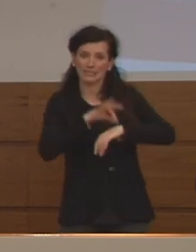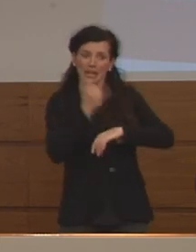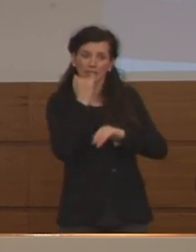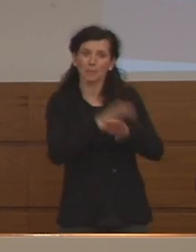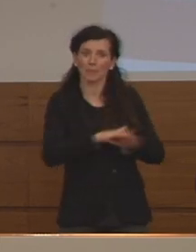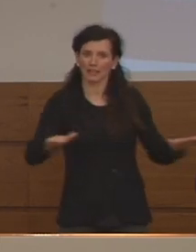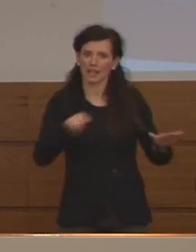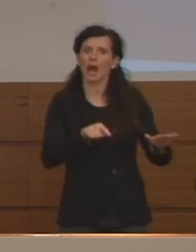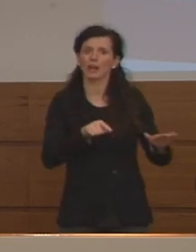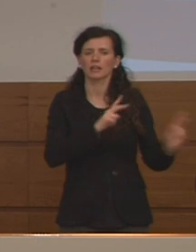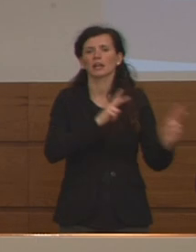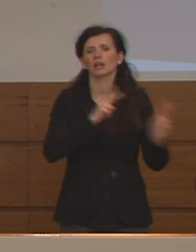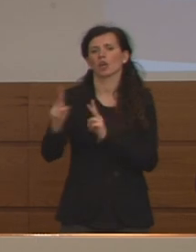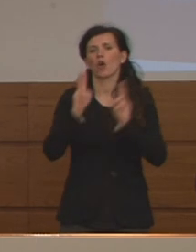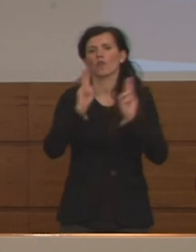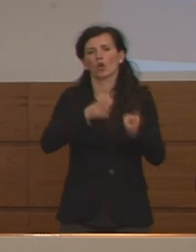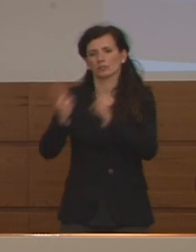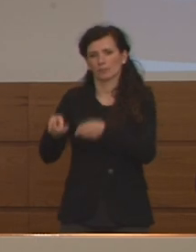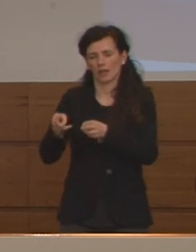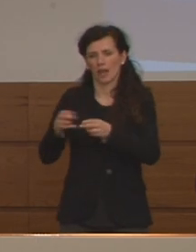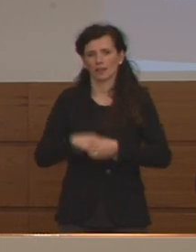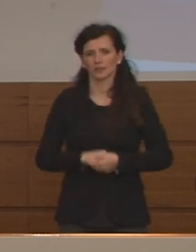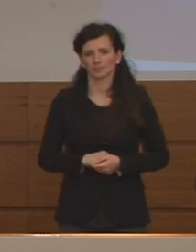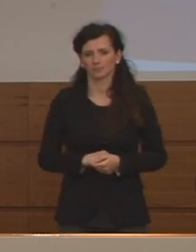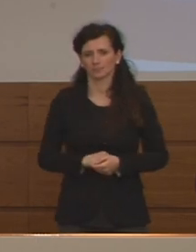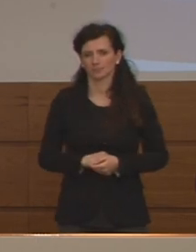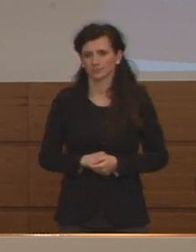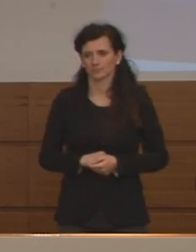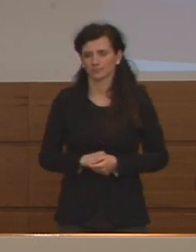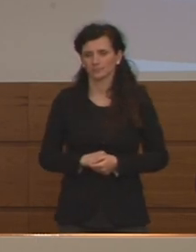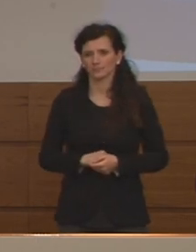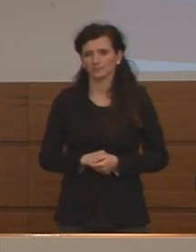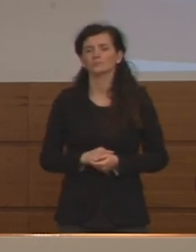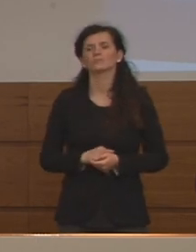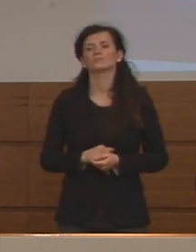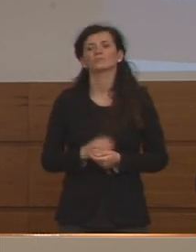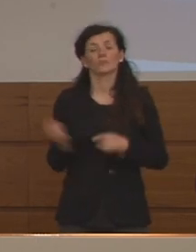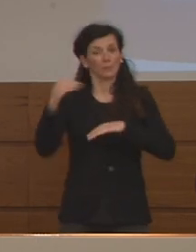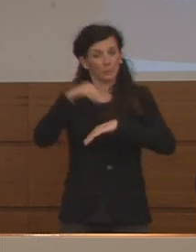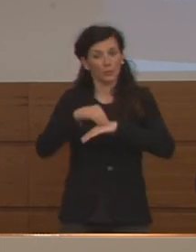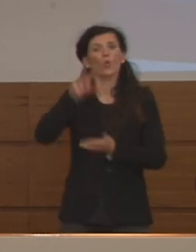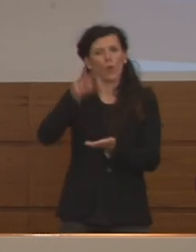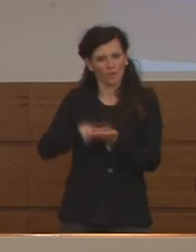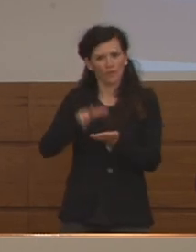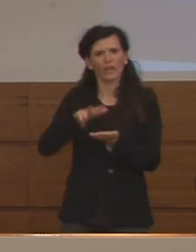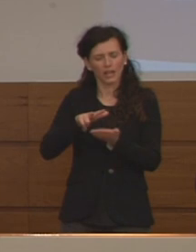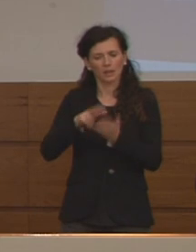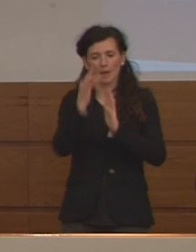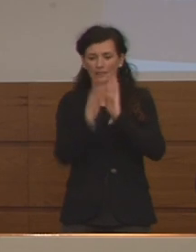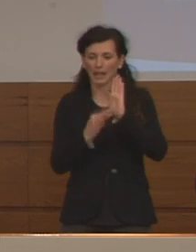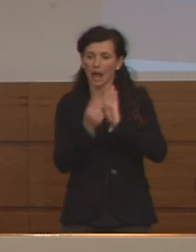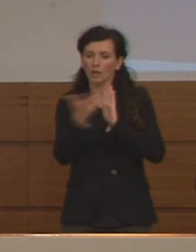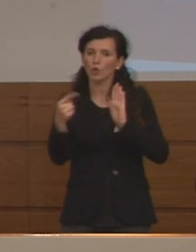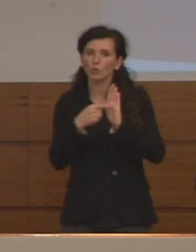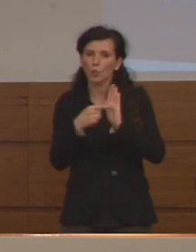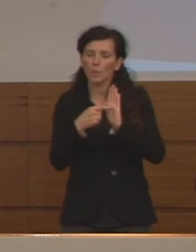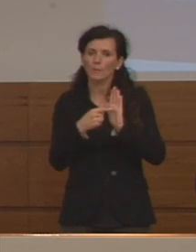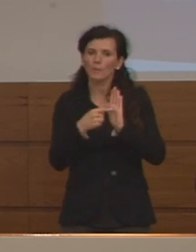viene ricoverato in ospedale e oltretutto è confermato il dato che non abbiamo